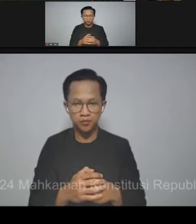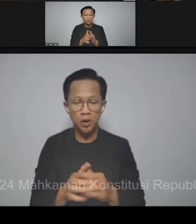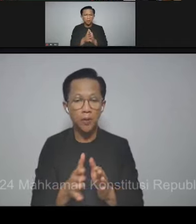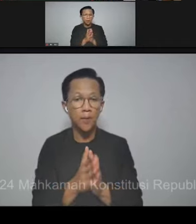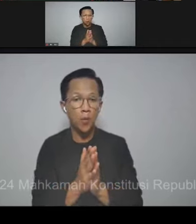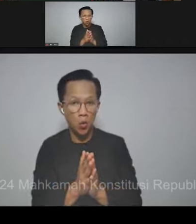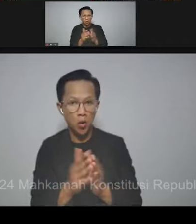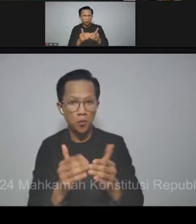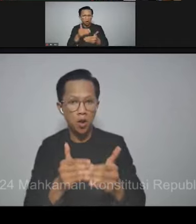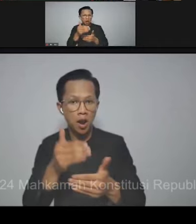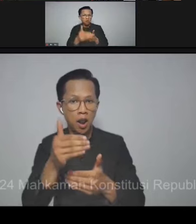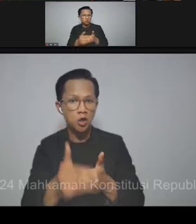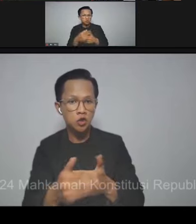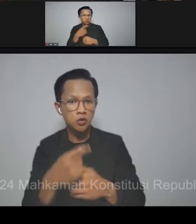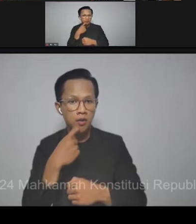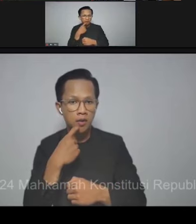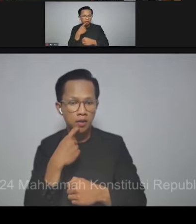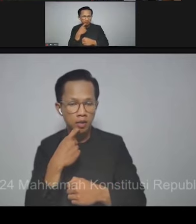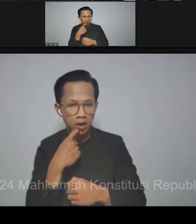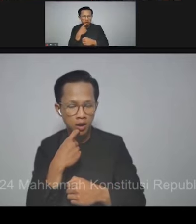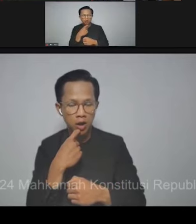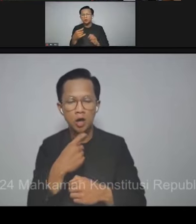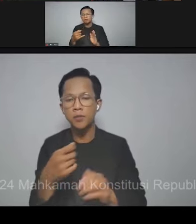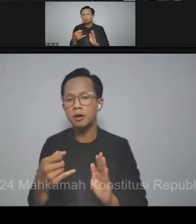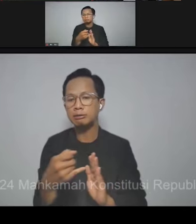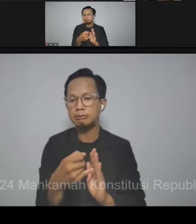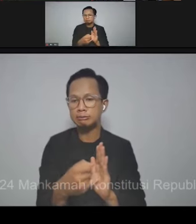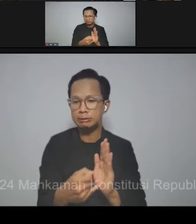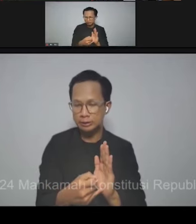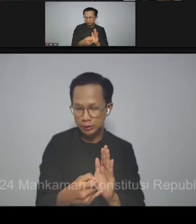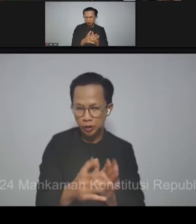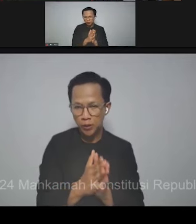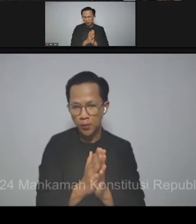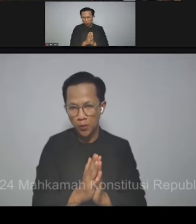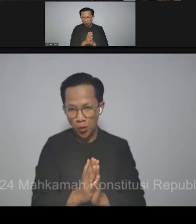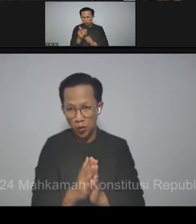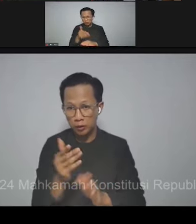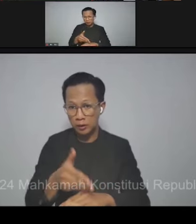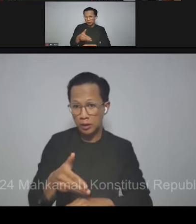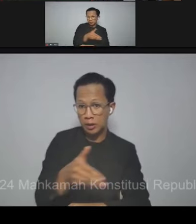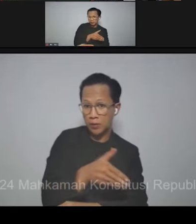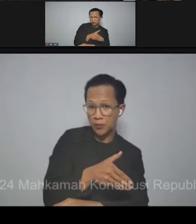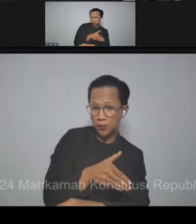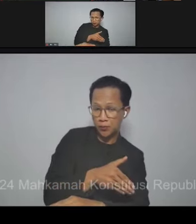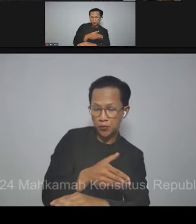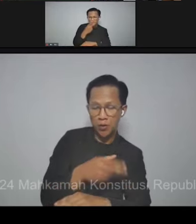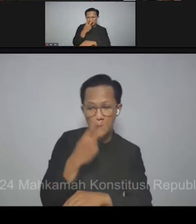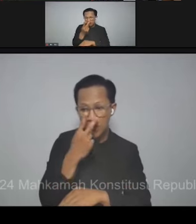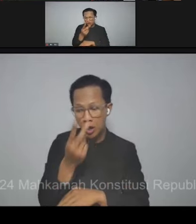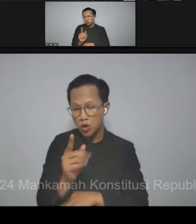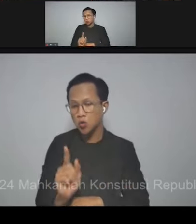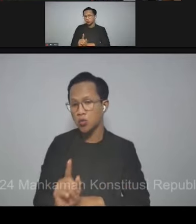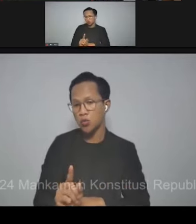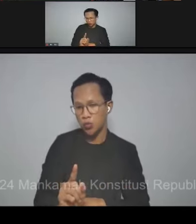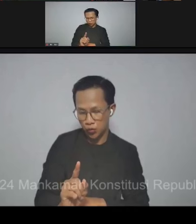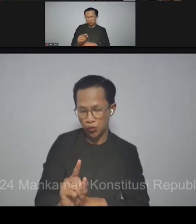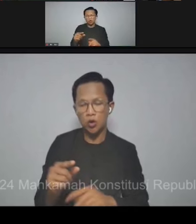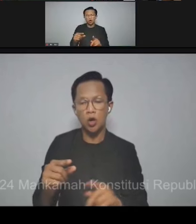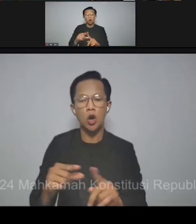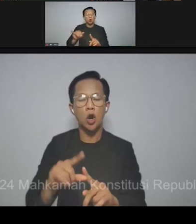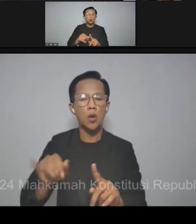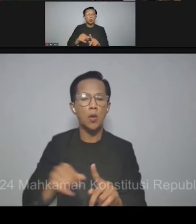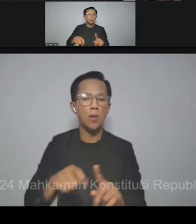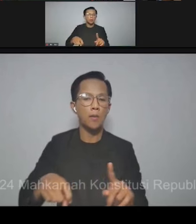lanjut mengenai pokok permohonan para pemohon mahkamah perlu mempertimbangkan terlebih dahulu berkenaan dengan penegakan hukum di bidang perpajakan sebagai berikut